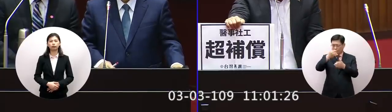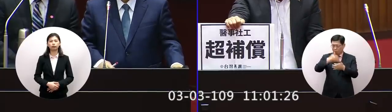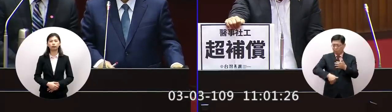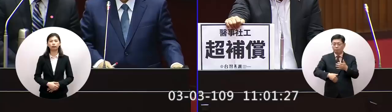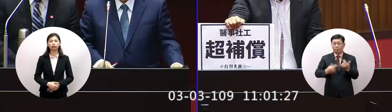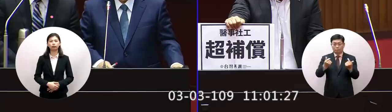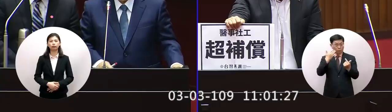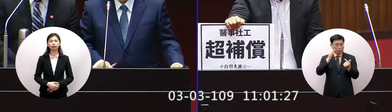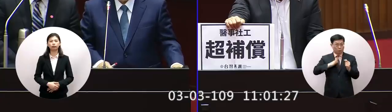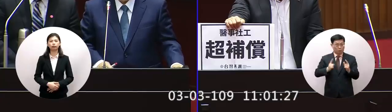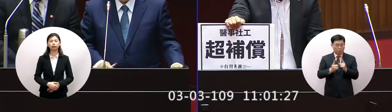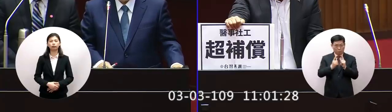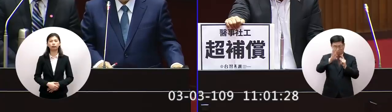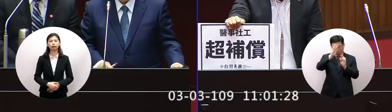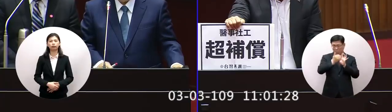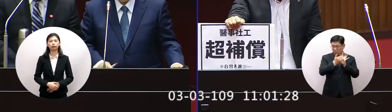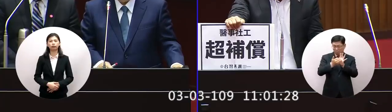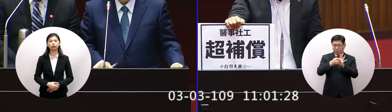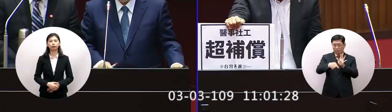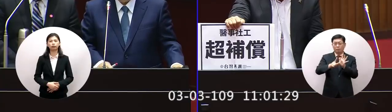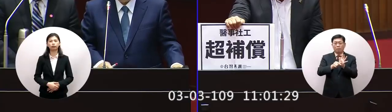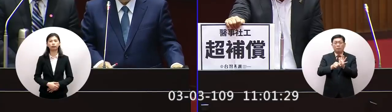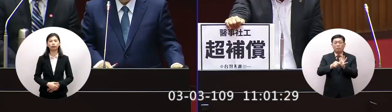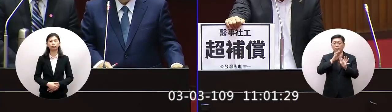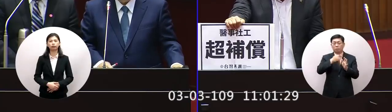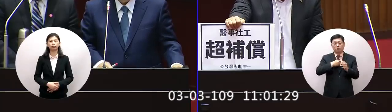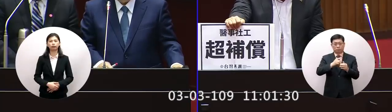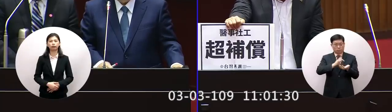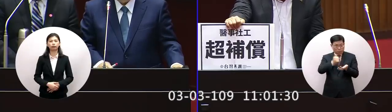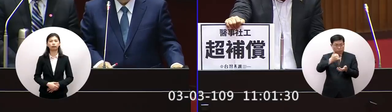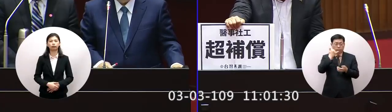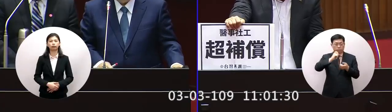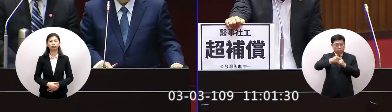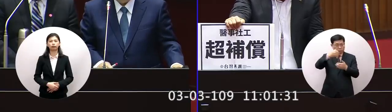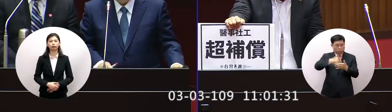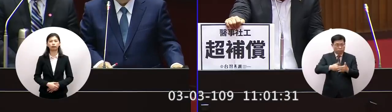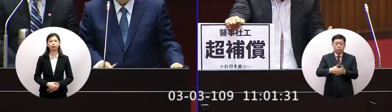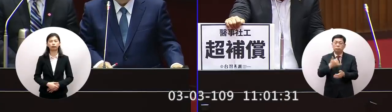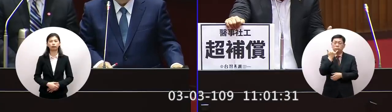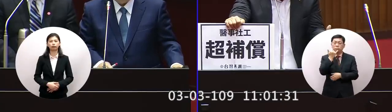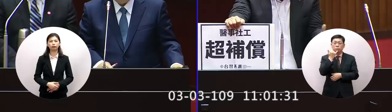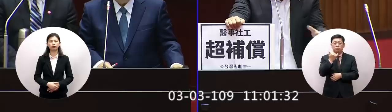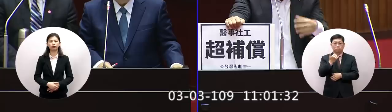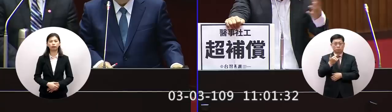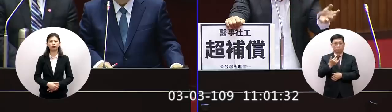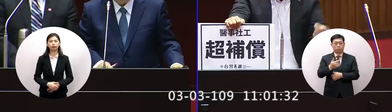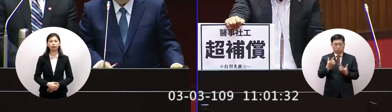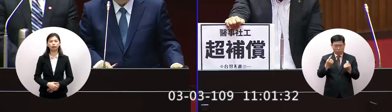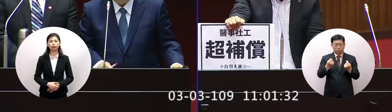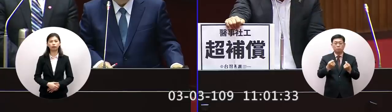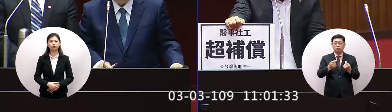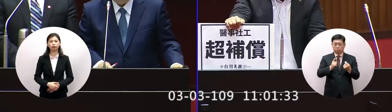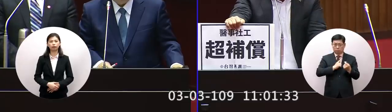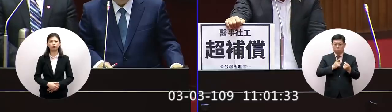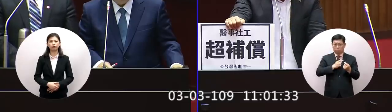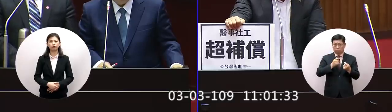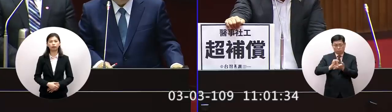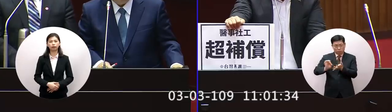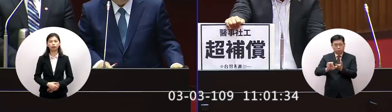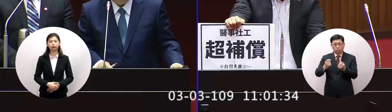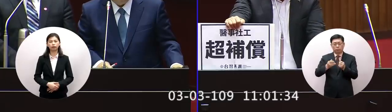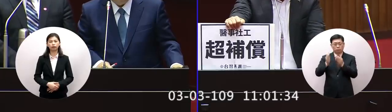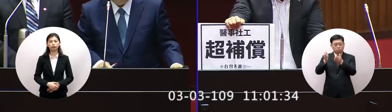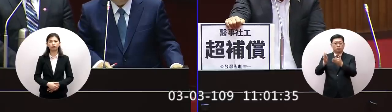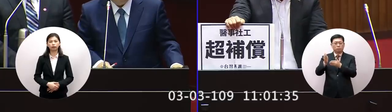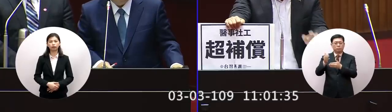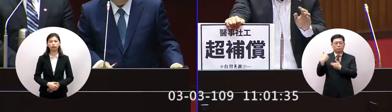式，伫疫情期间吼，你家减税，医生的收入无降低，伊减的税金降低的情况，伊开的钱嘛是留伫国内，